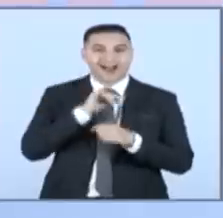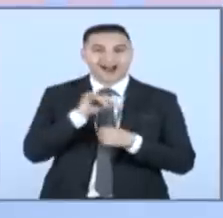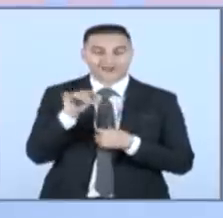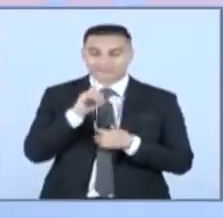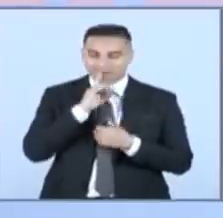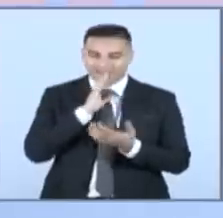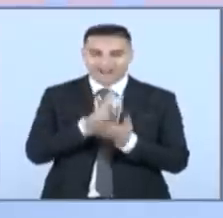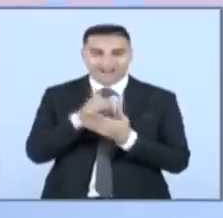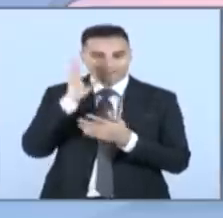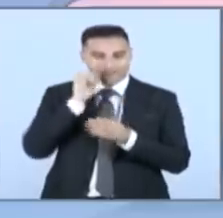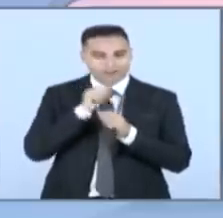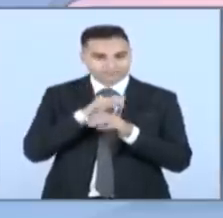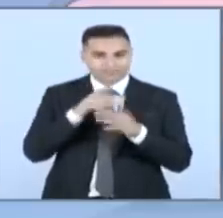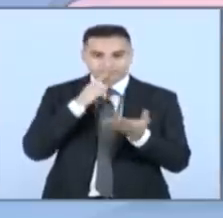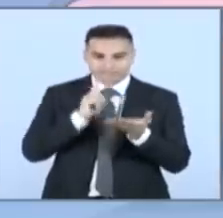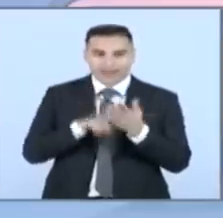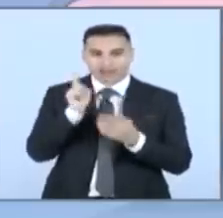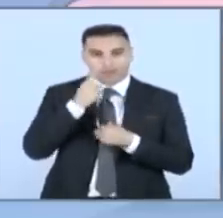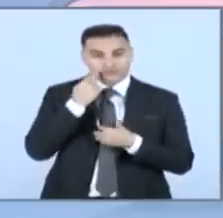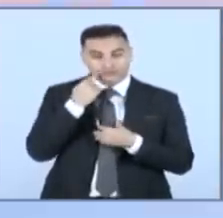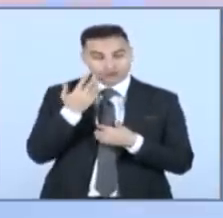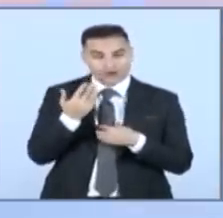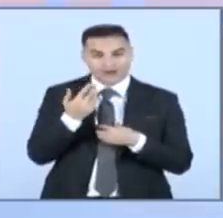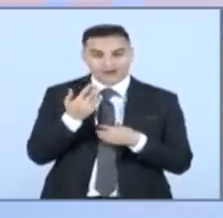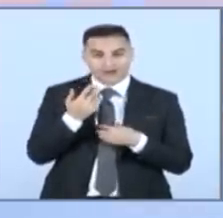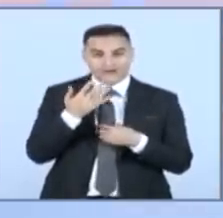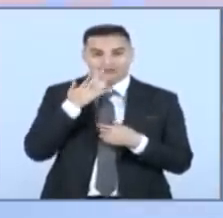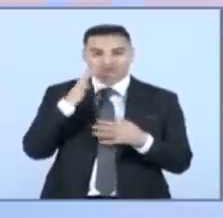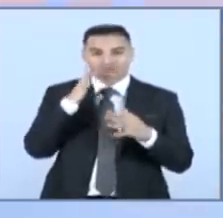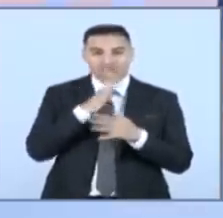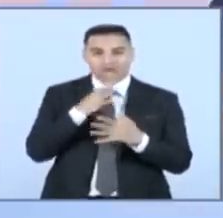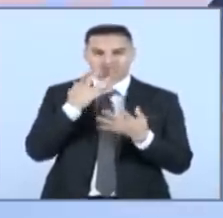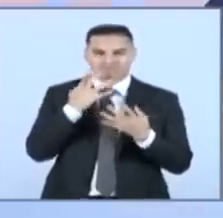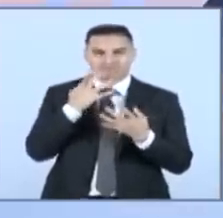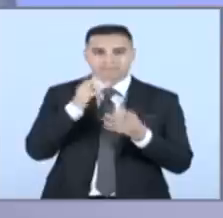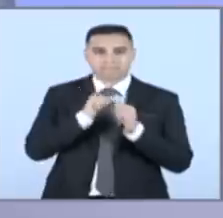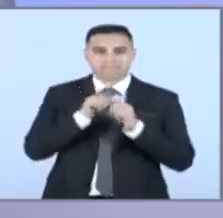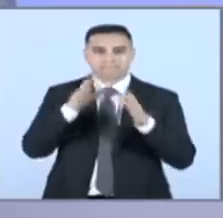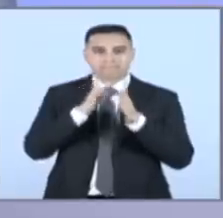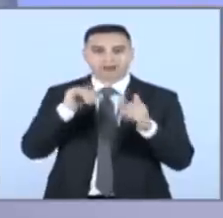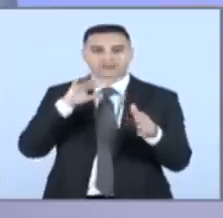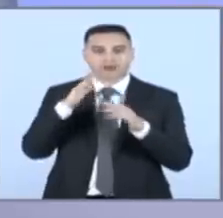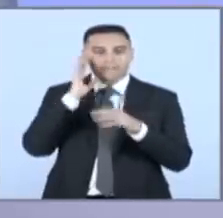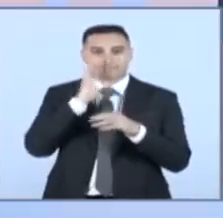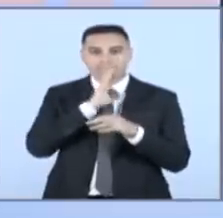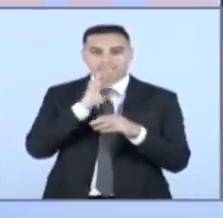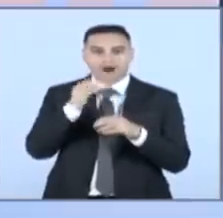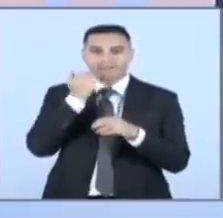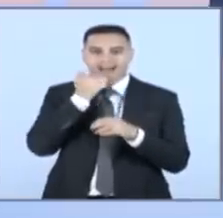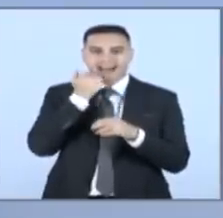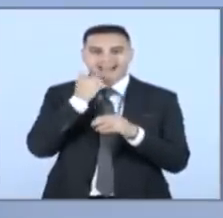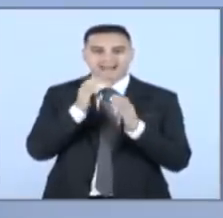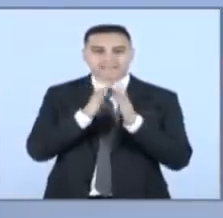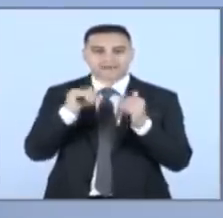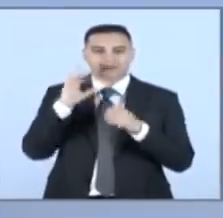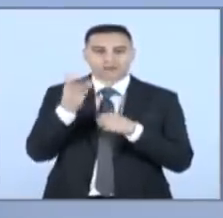طول. لا بس هي بقت ترند بجد مش هزار، يعني البوست لف في مصر كلها. بيتي اشهر اهلاوية في مصر دلوقتي.